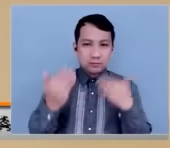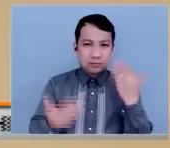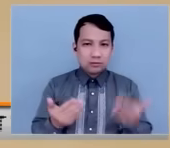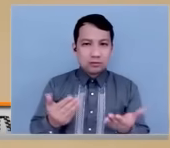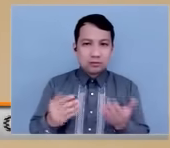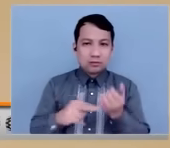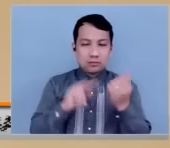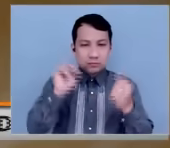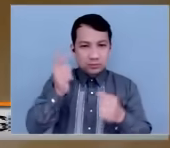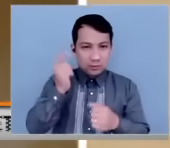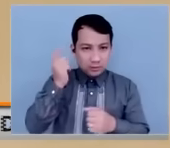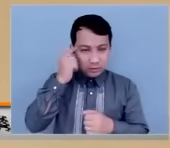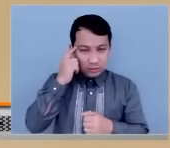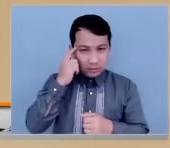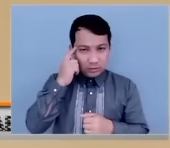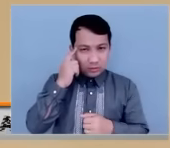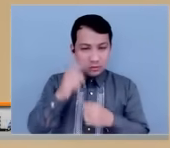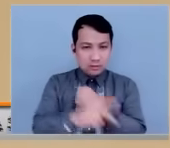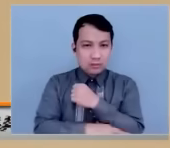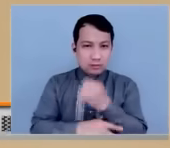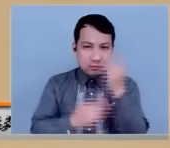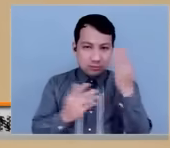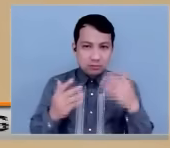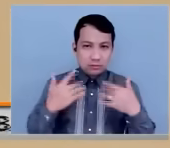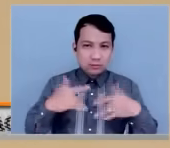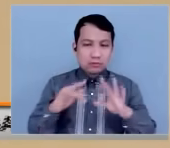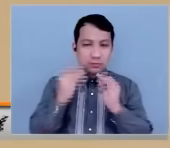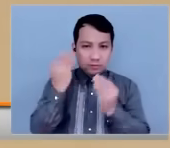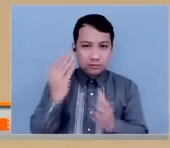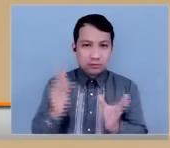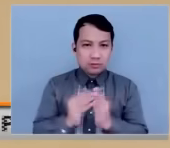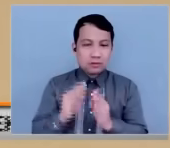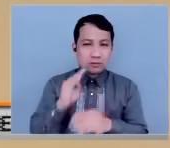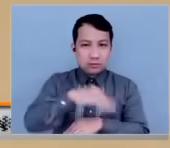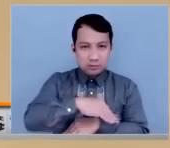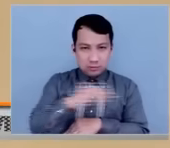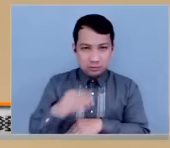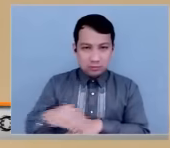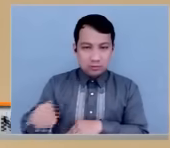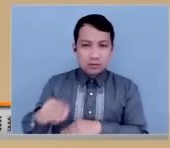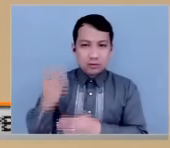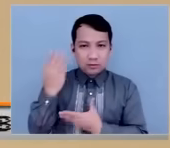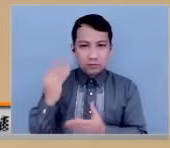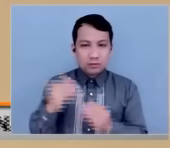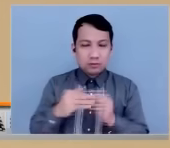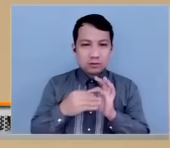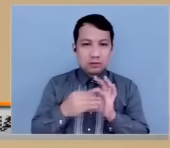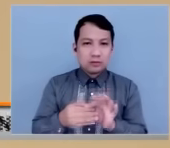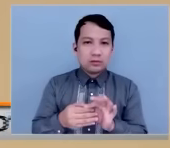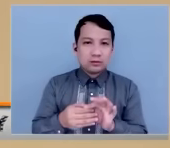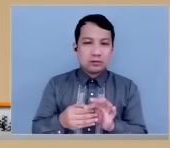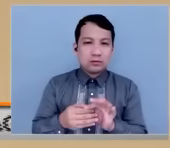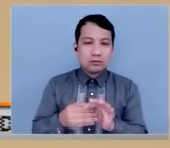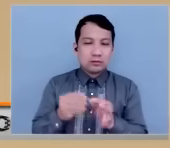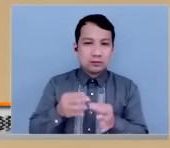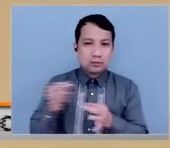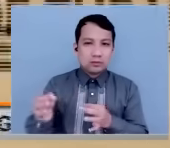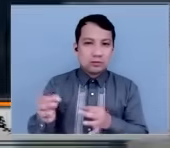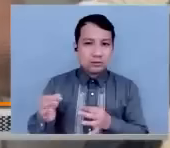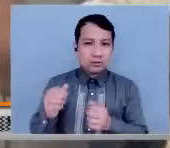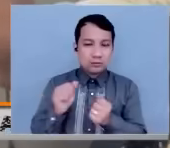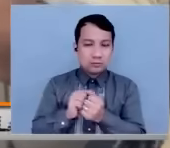probinsya at para pagaanin daw ang loob ng mga boholano matapos isailalim sa preventive suspension ng Ilan nilang lokal na